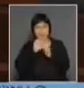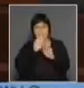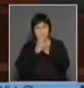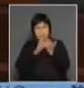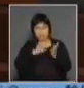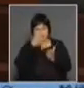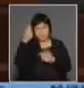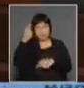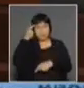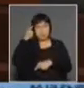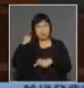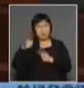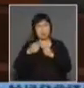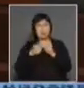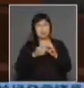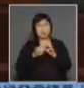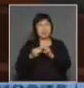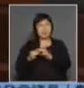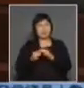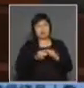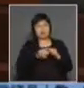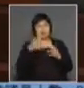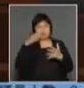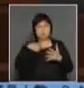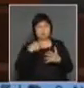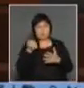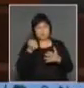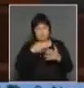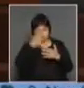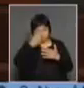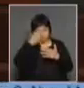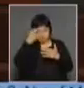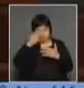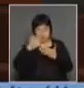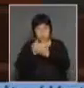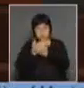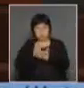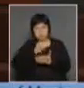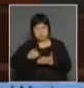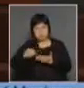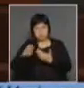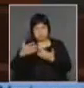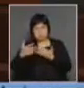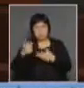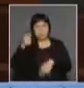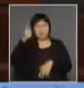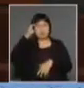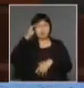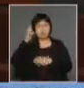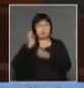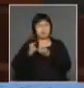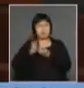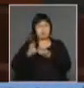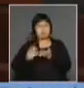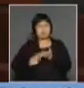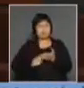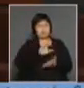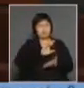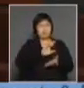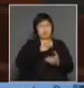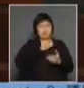際網絡後，從足刮佢的黑材料。得知上述資料上載至紀律部隊的網